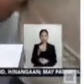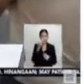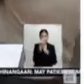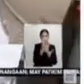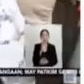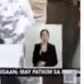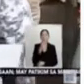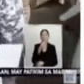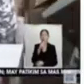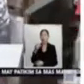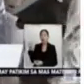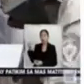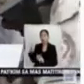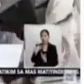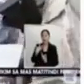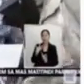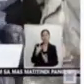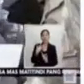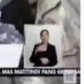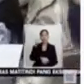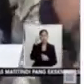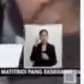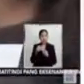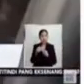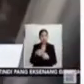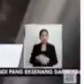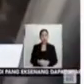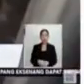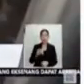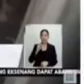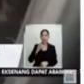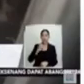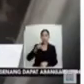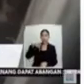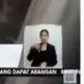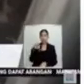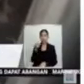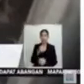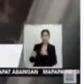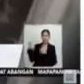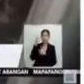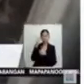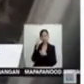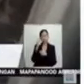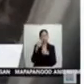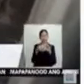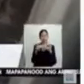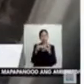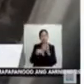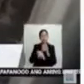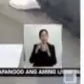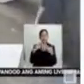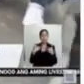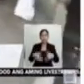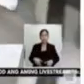Remulla, sinabi rin ni NBP Acting Superintendent Angie Bautista na may natagpo ang labi sa septic tank sa loob ng dormitoryo